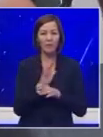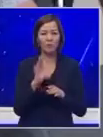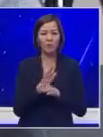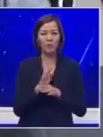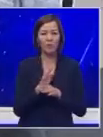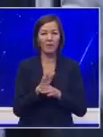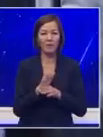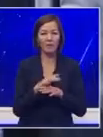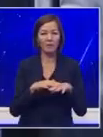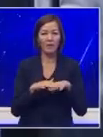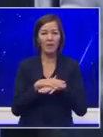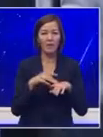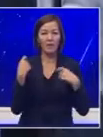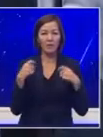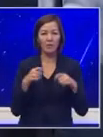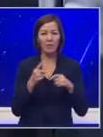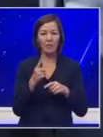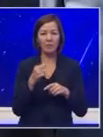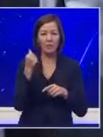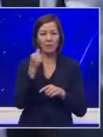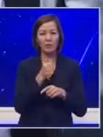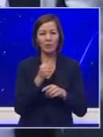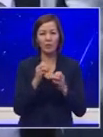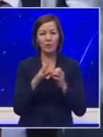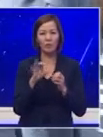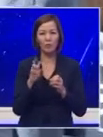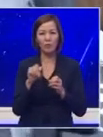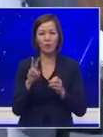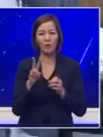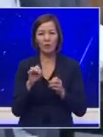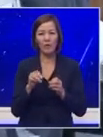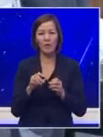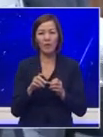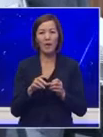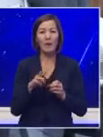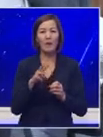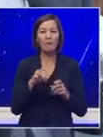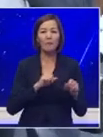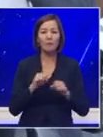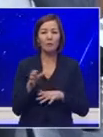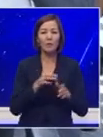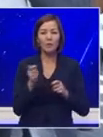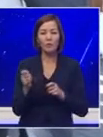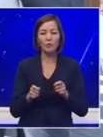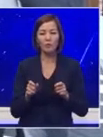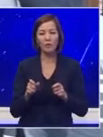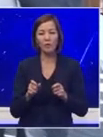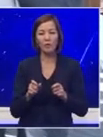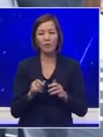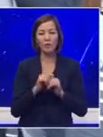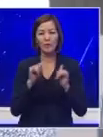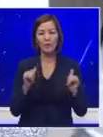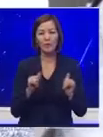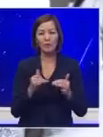аумағында нарыққа шығарған, жылдық қуаты 15 тоннадан асады. Марат Сұлтанғазиев осы бағыттағы жұмысты одан әрі